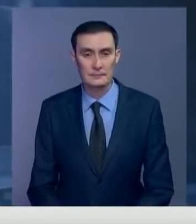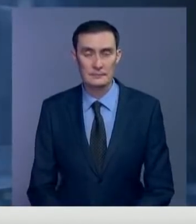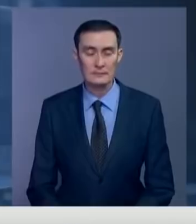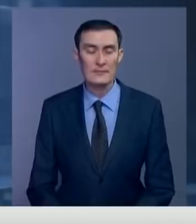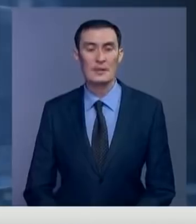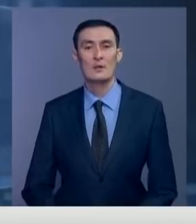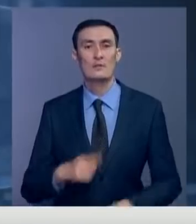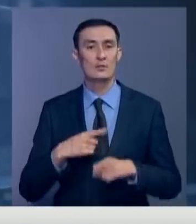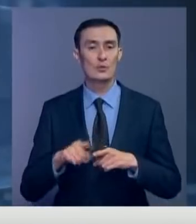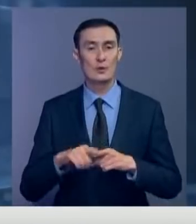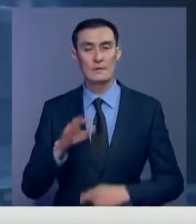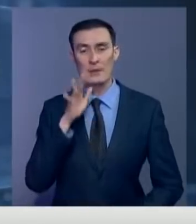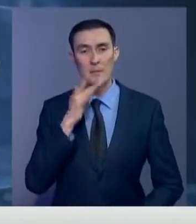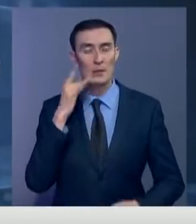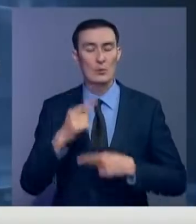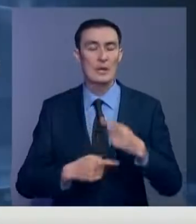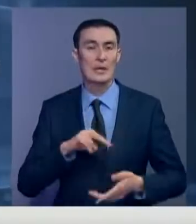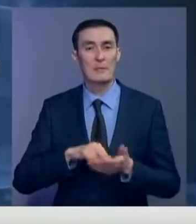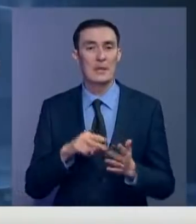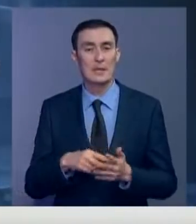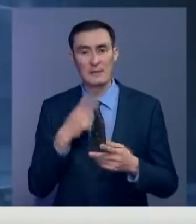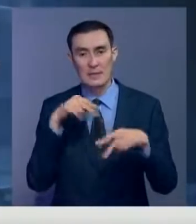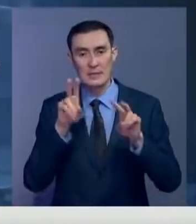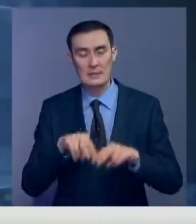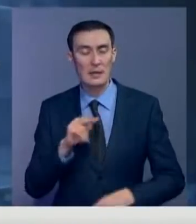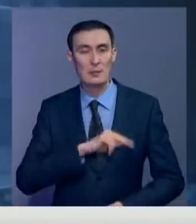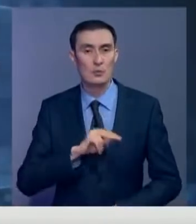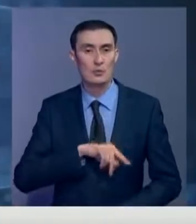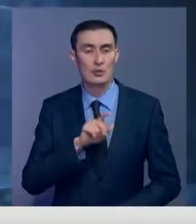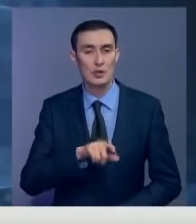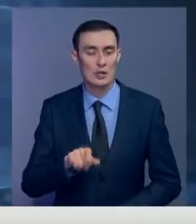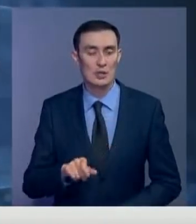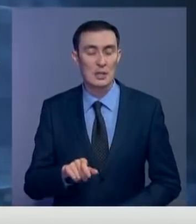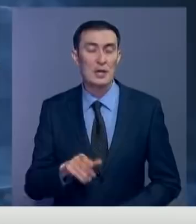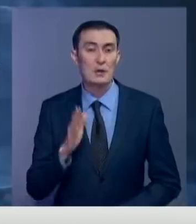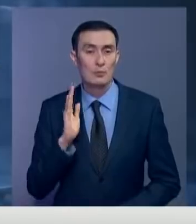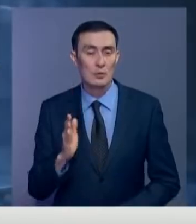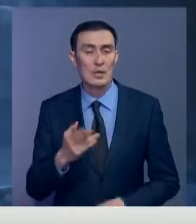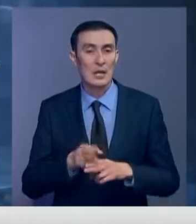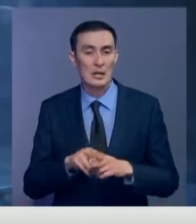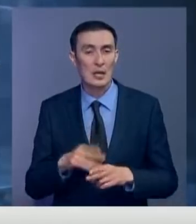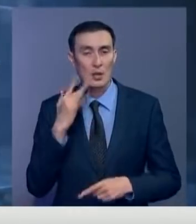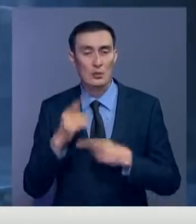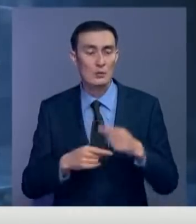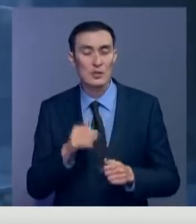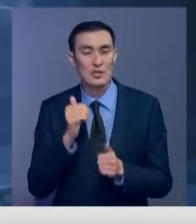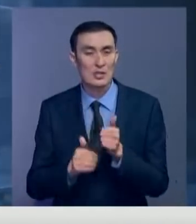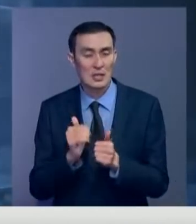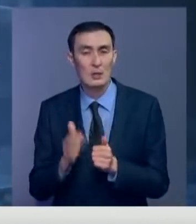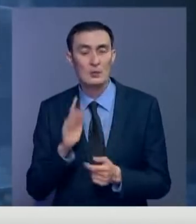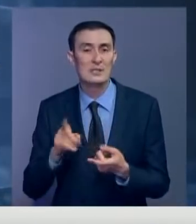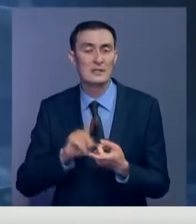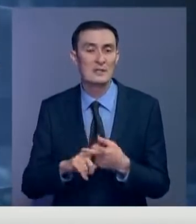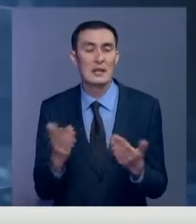В ближайшем будущем регулярное плановое тестирование работающих граждан, скорее всего, станет нормой. Частота будет зависеть